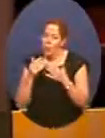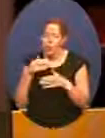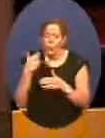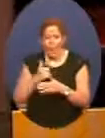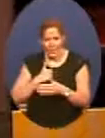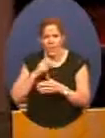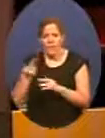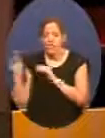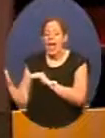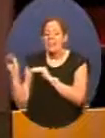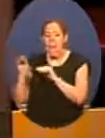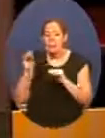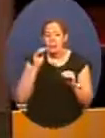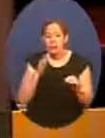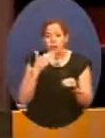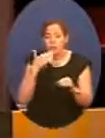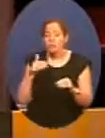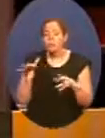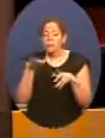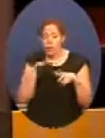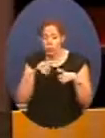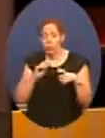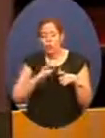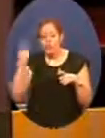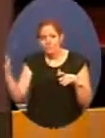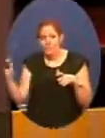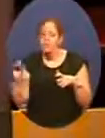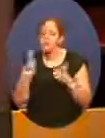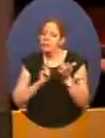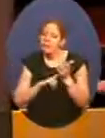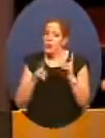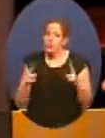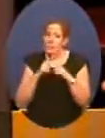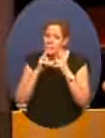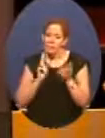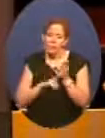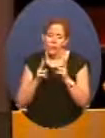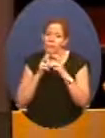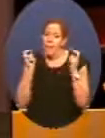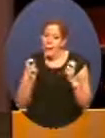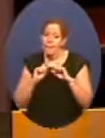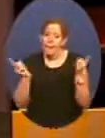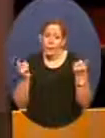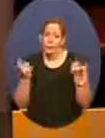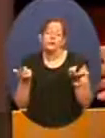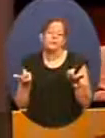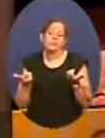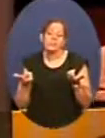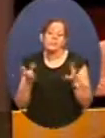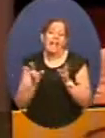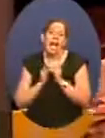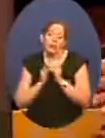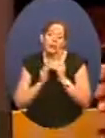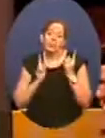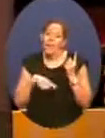פנימית של יהודים לשכונות, מחוץ לשכונות המעורבות עם האוכלוסיות הערביות. זה נכון בפריז, זה נכון בערים אחרות. יחד עם זאת,